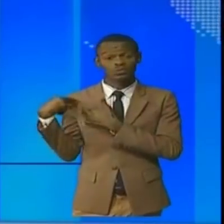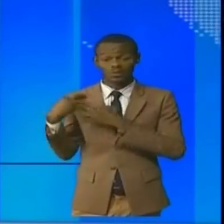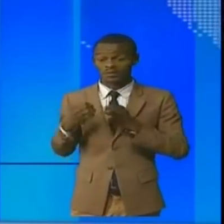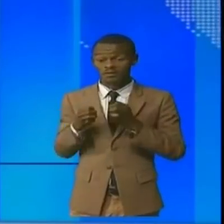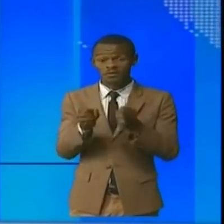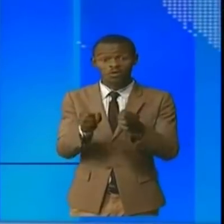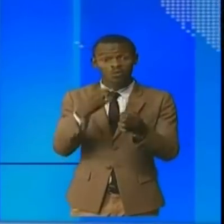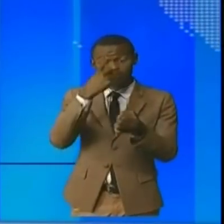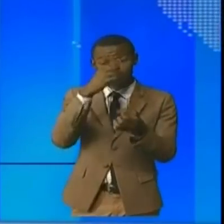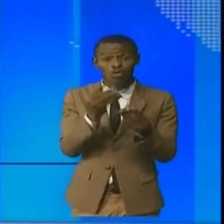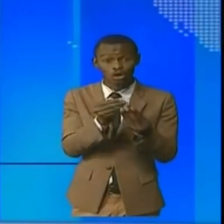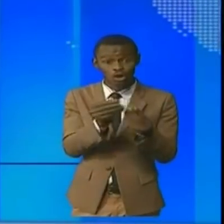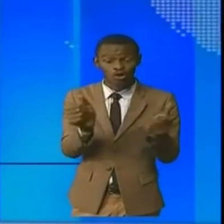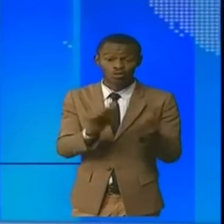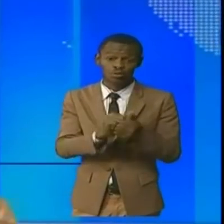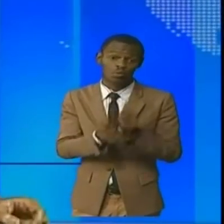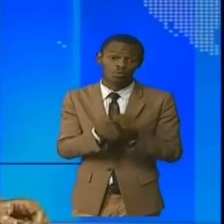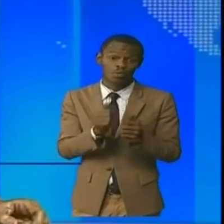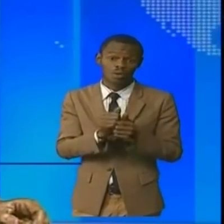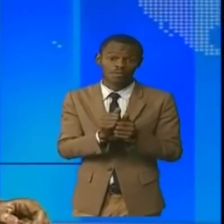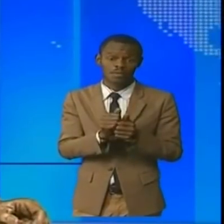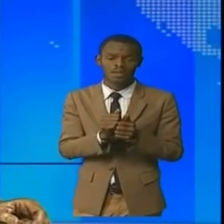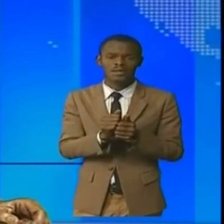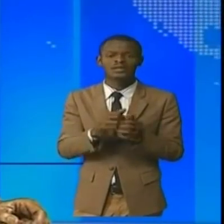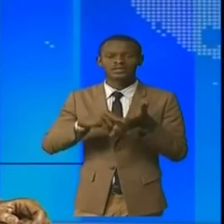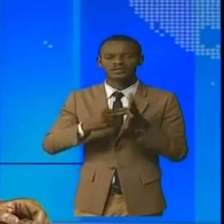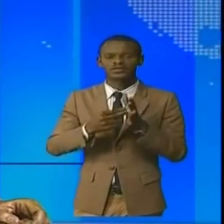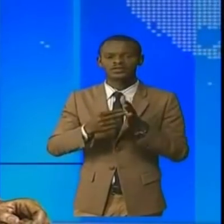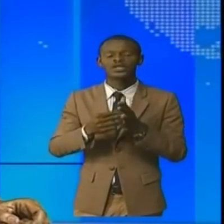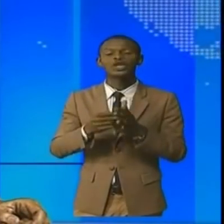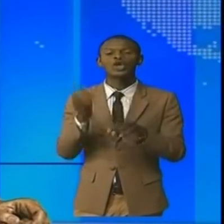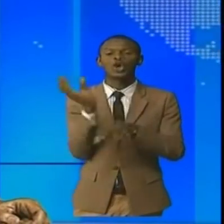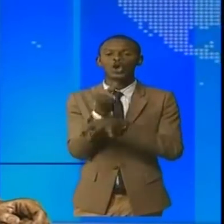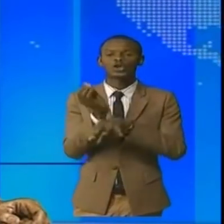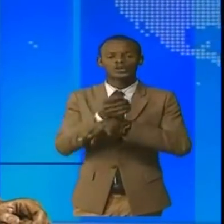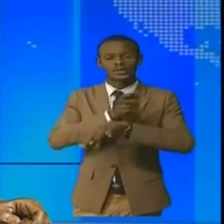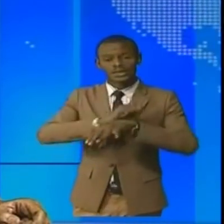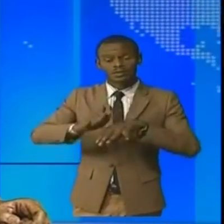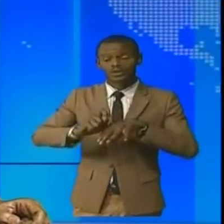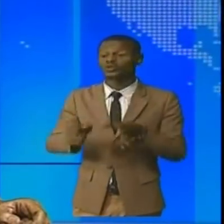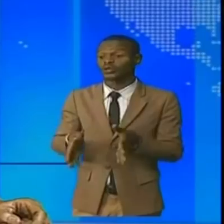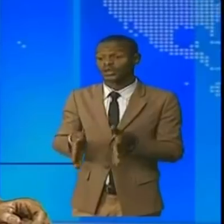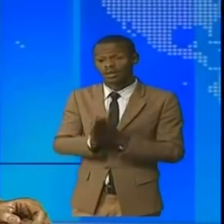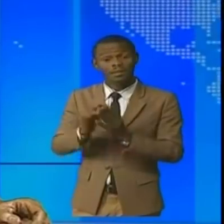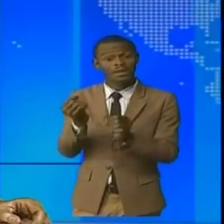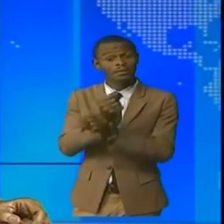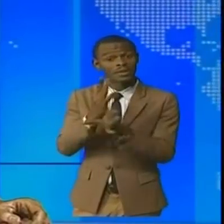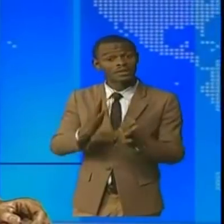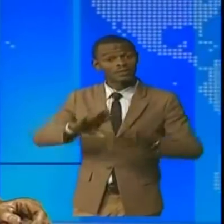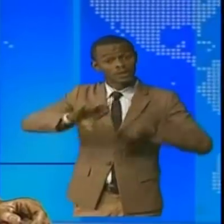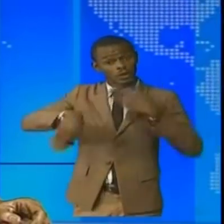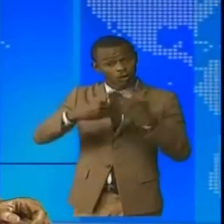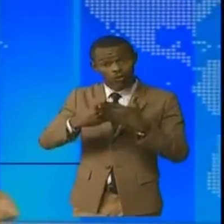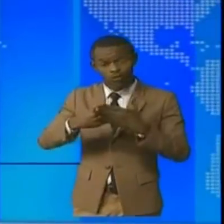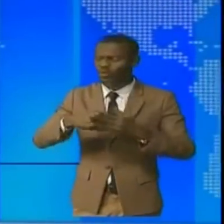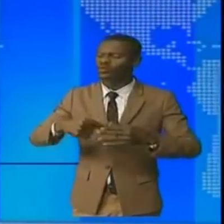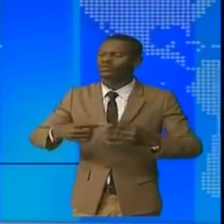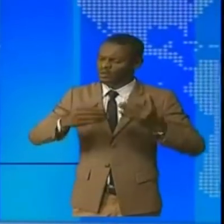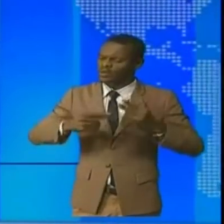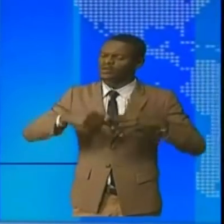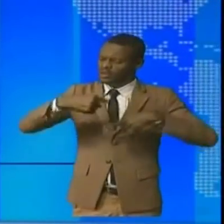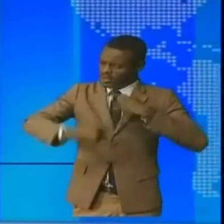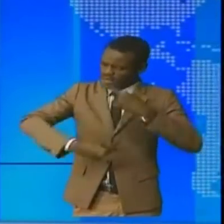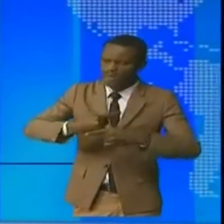conséquence, les conseils d'administration demandent à tous les travailleurs de reprendre le travail dès demain, lundi 7 mars 2022,